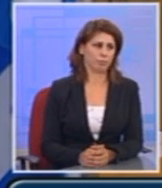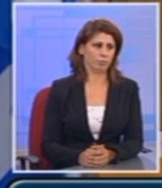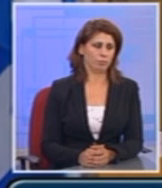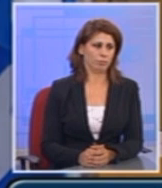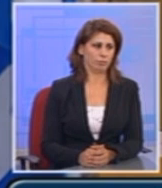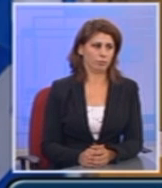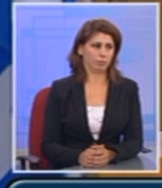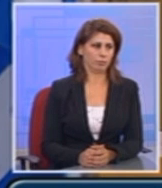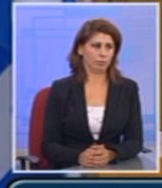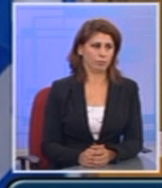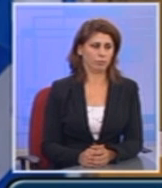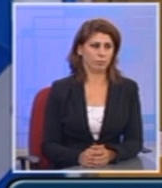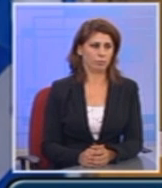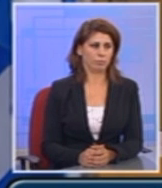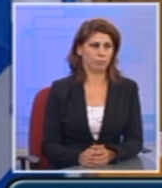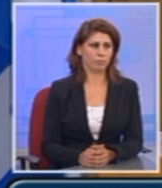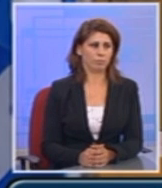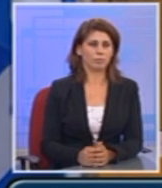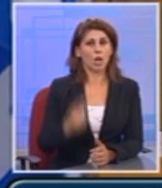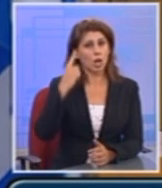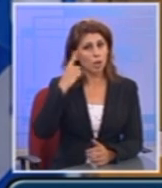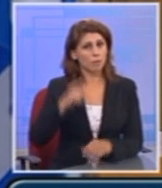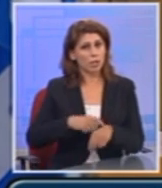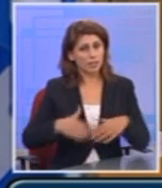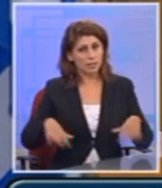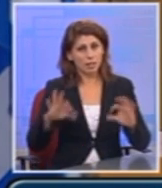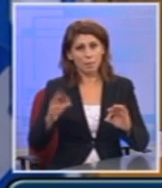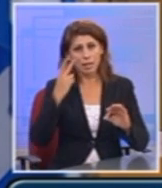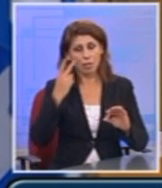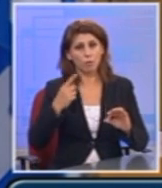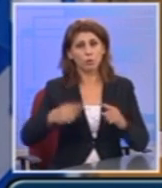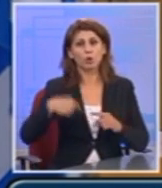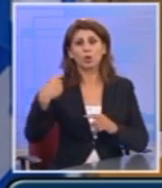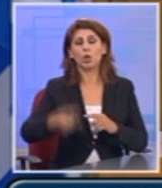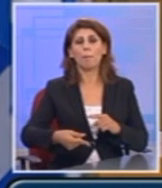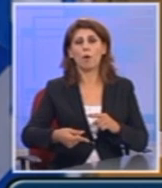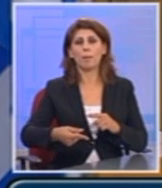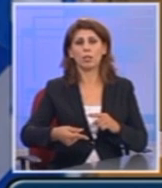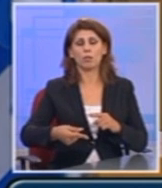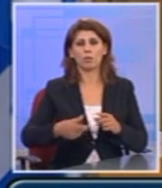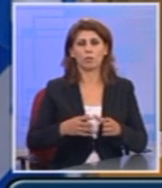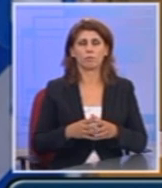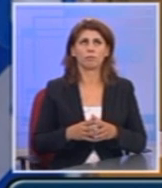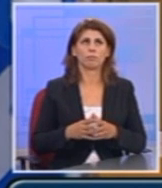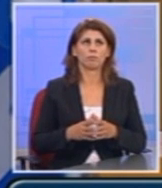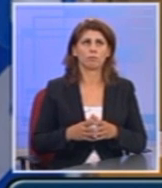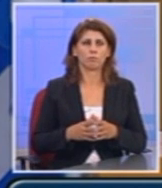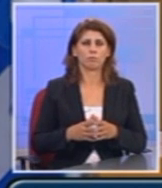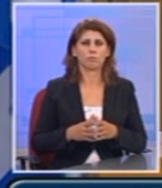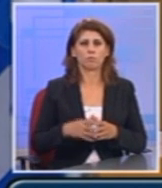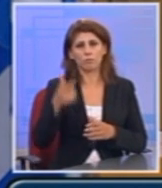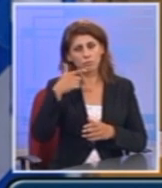ότι ήρθε η ώρα να δούμε το επόμενο ε την επόμενη έτσι